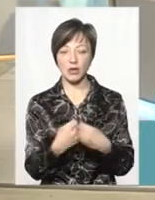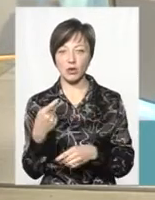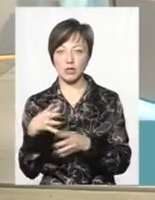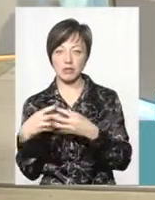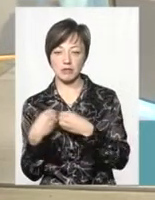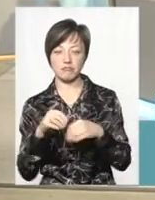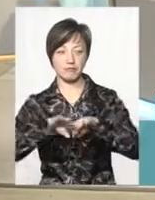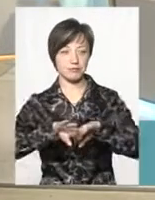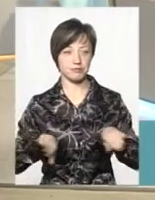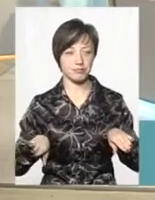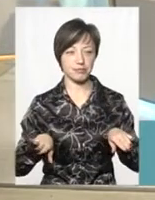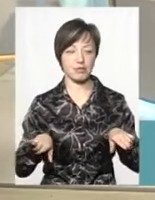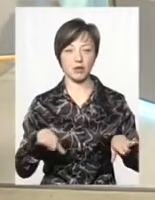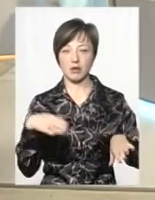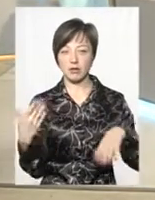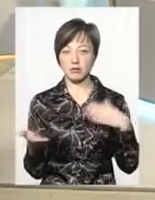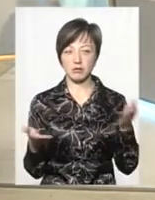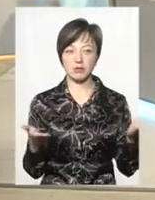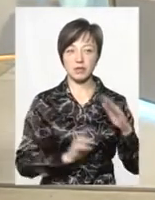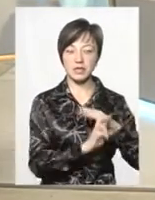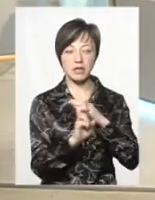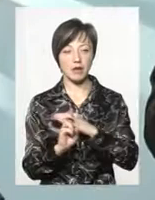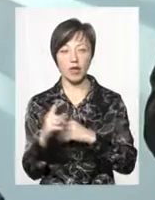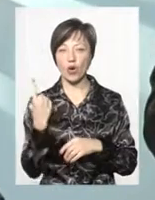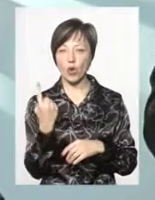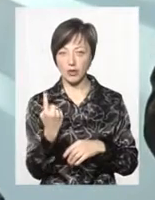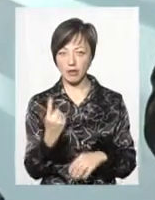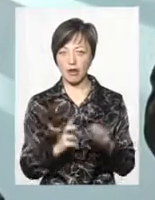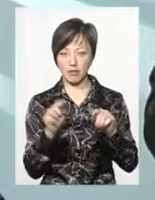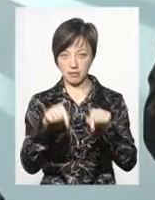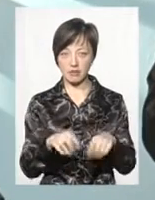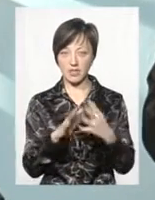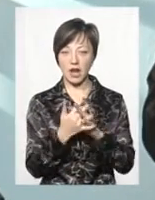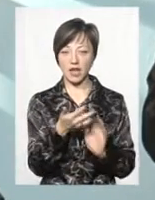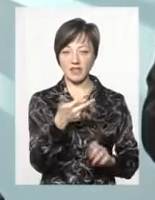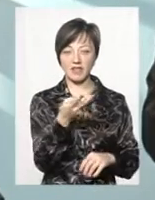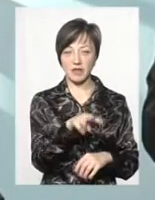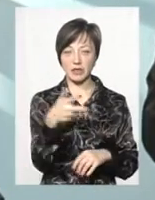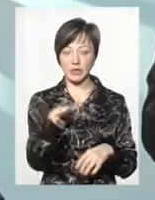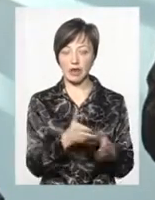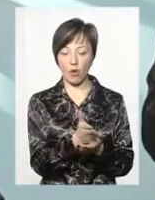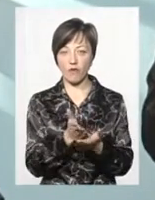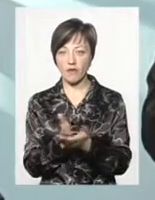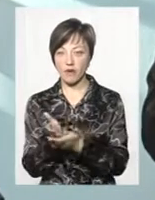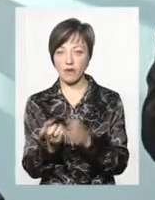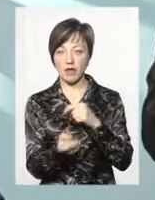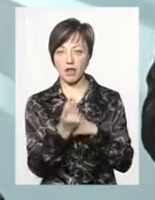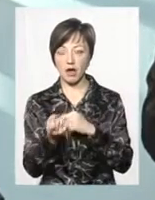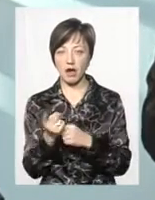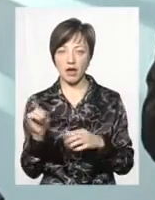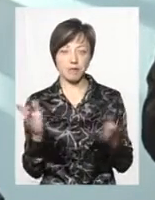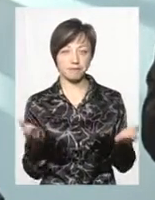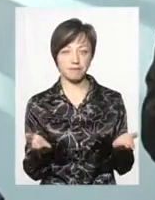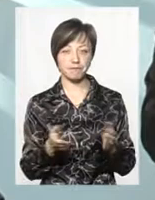тієї церкви, інші до іншої, а одна церква в селі, а дві-три конфесії виникає, і автокефали, і